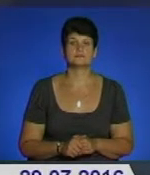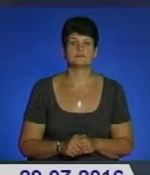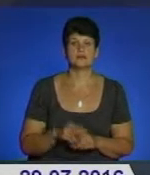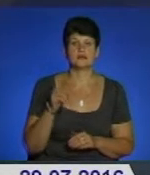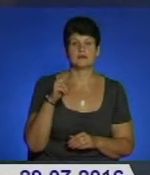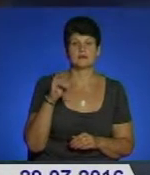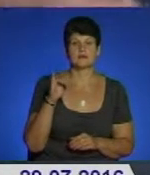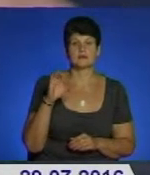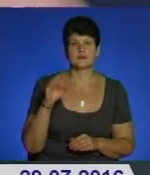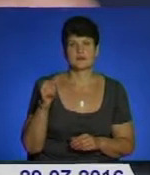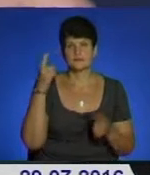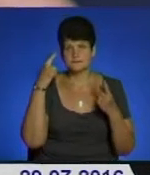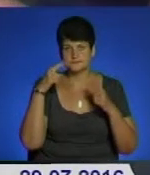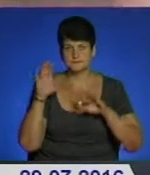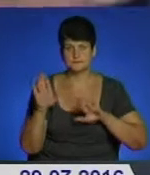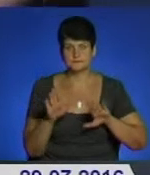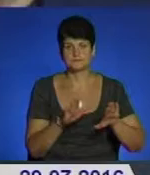віддіснеїлось, відказкувало,